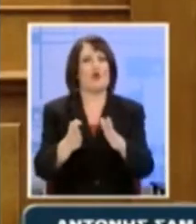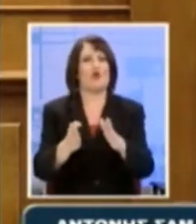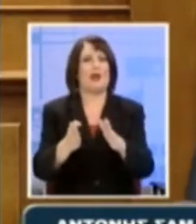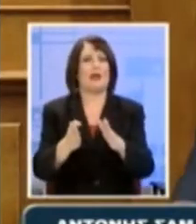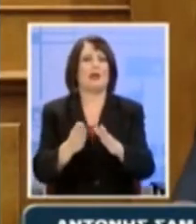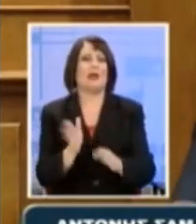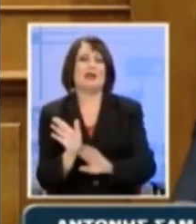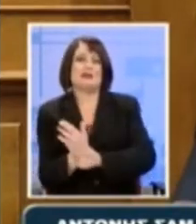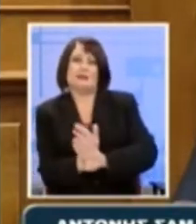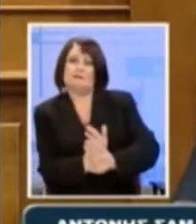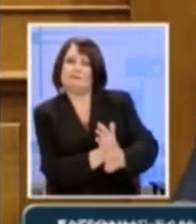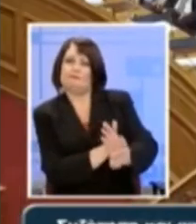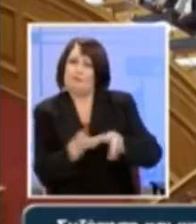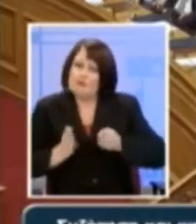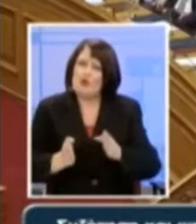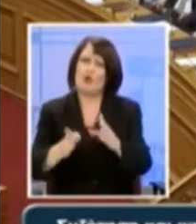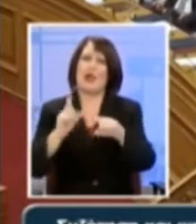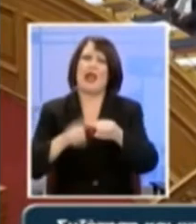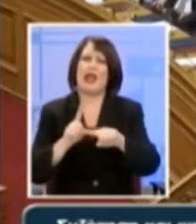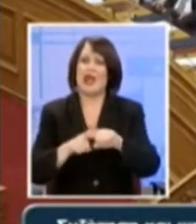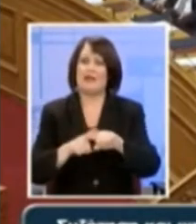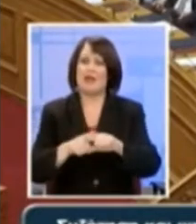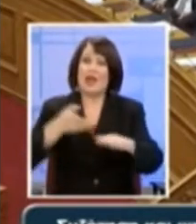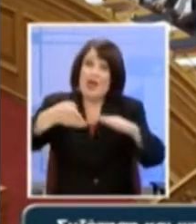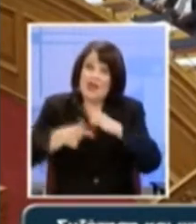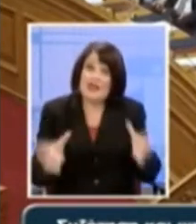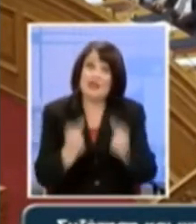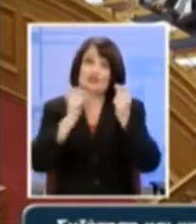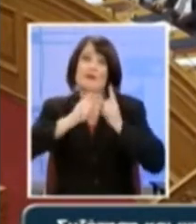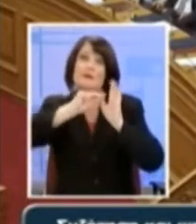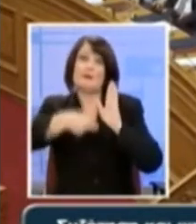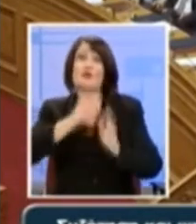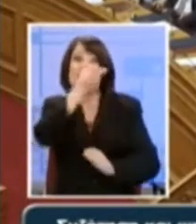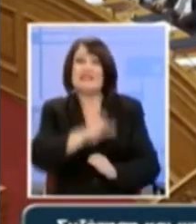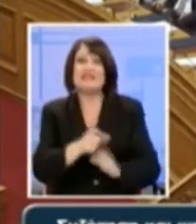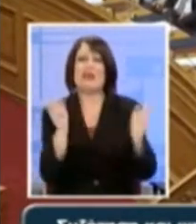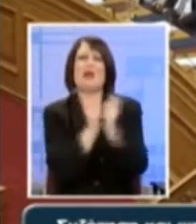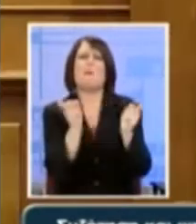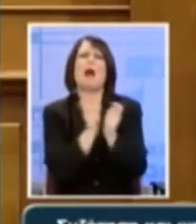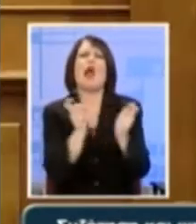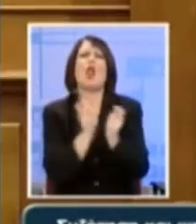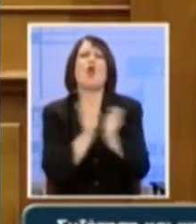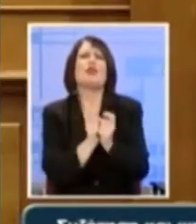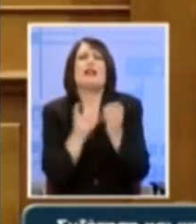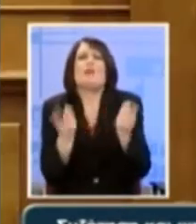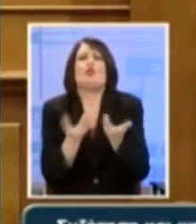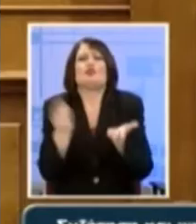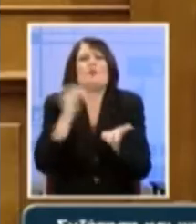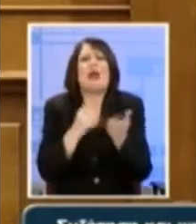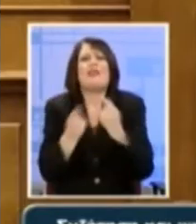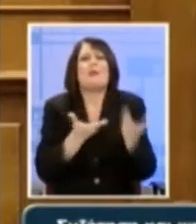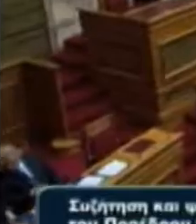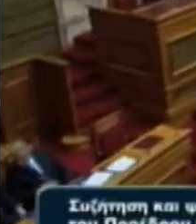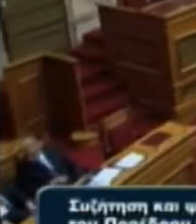të pranishëm, në favor të mocionit votuan 124 deputet, kundër 153 dhe 17 deputet